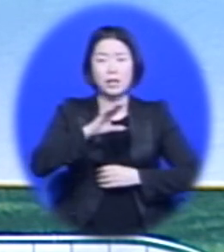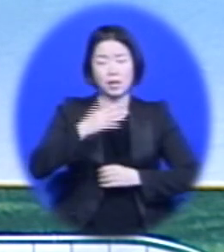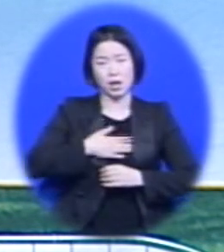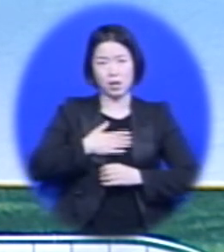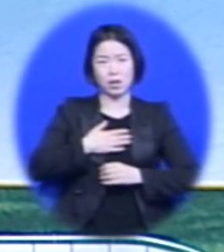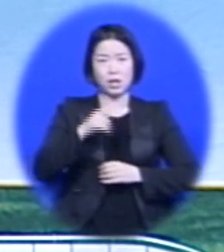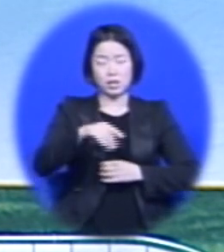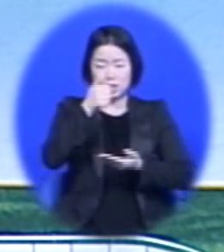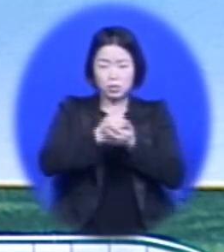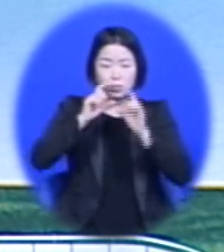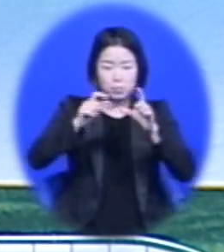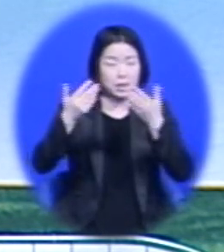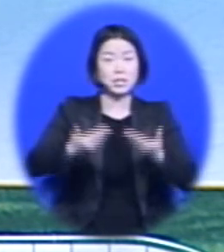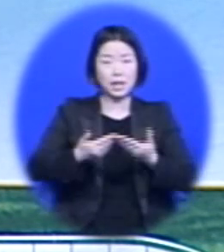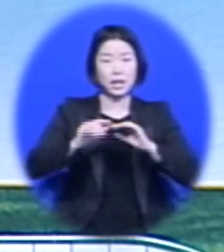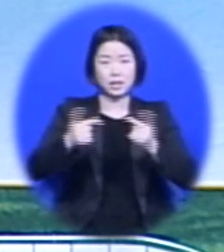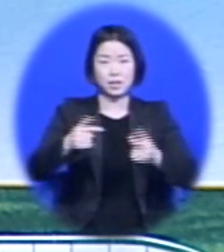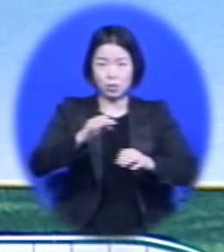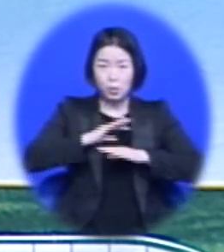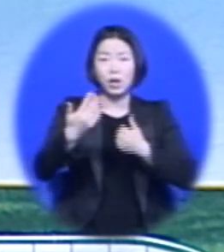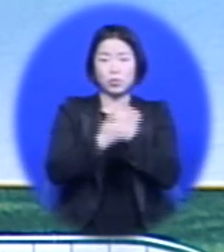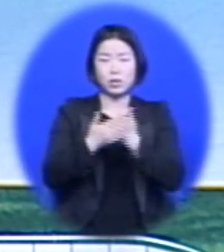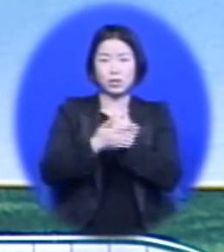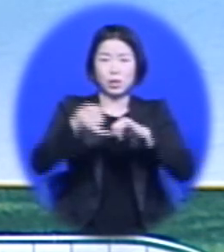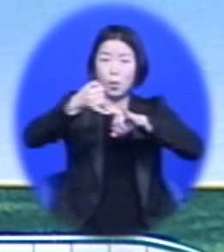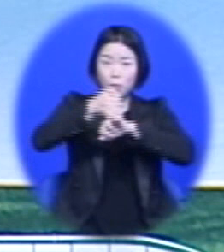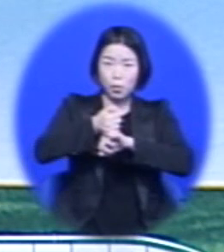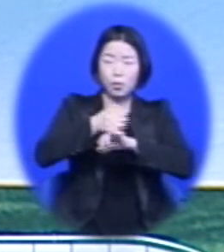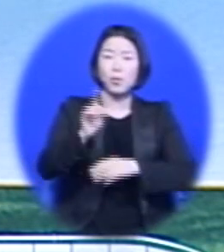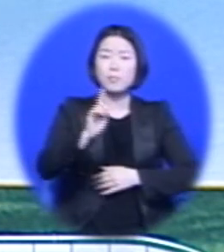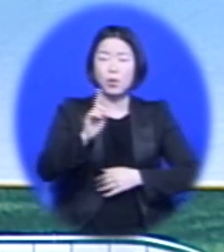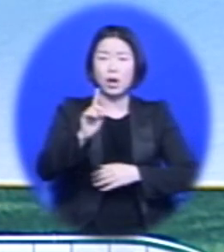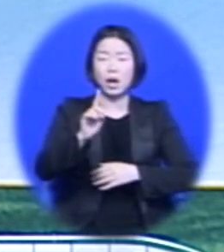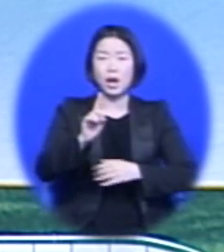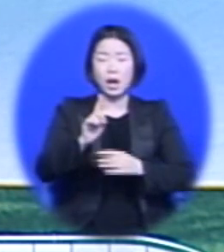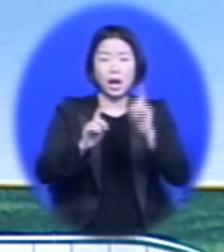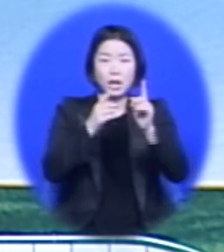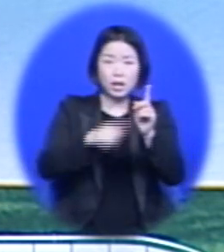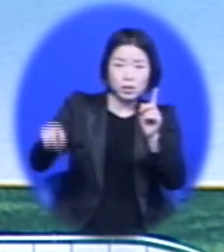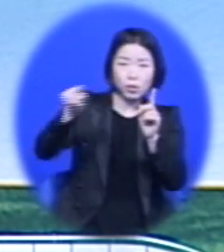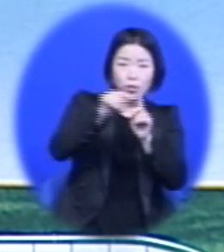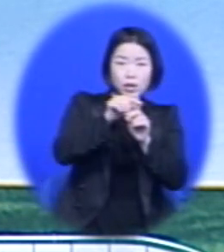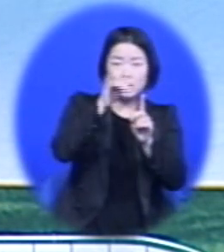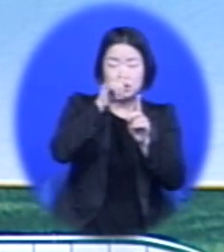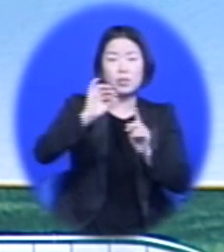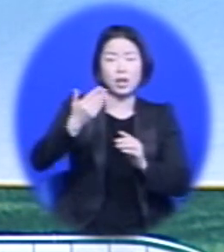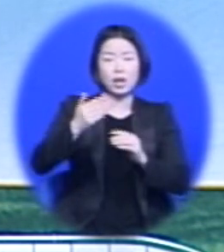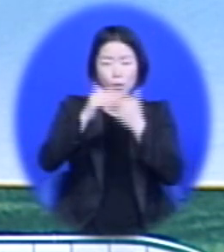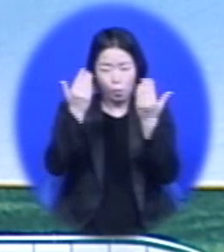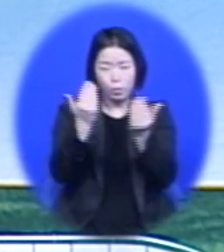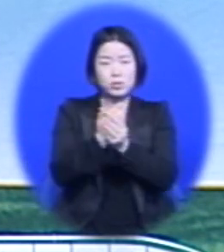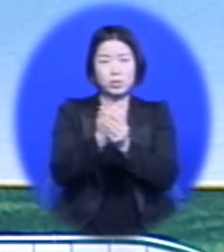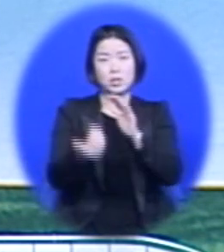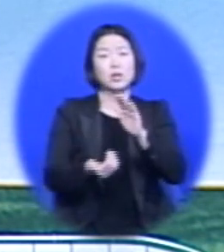이 정죄를 받지 않는다고 하는 이 놀라운 은혜는 반드시 무엇이 하나 덧붙여져야 이것이